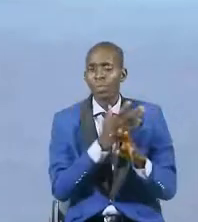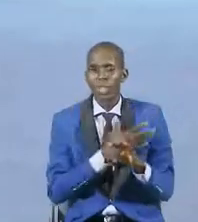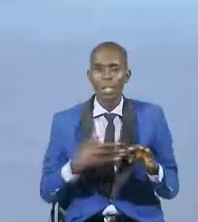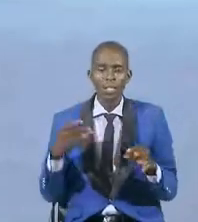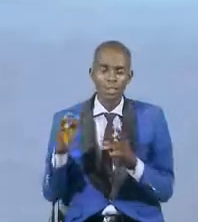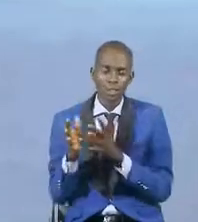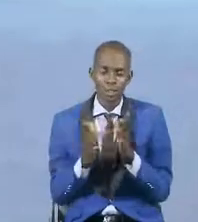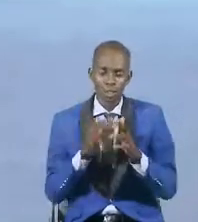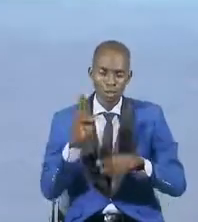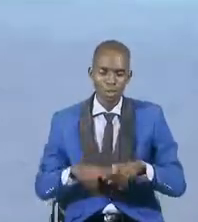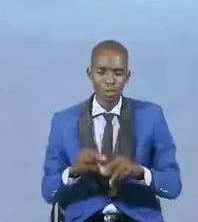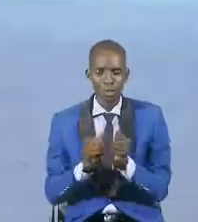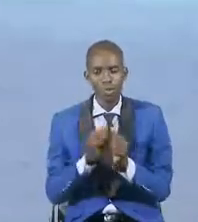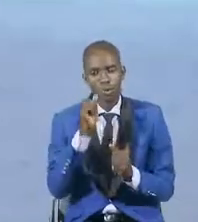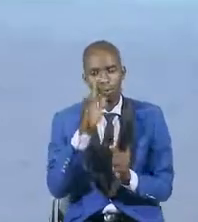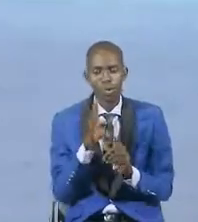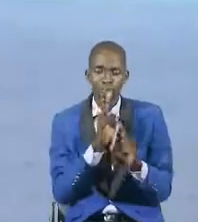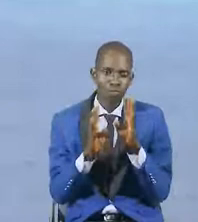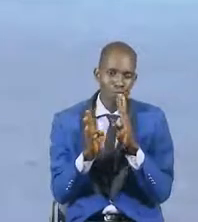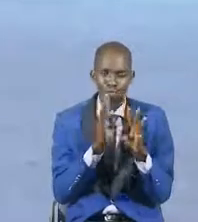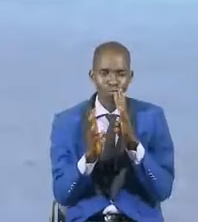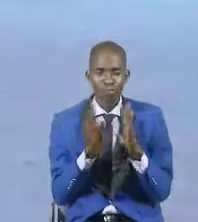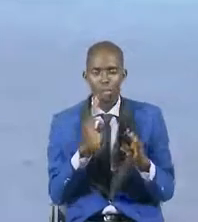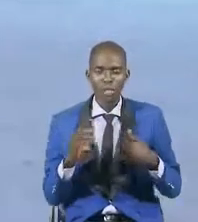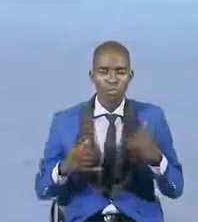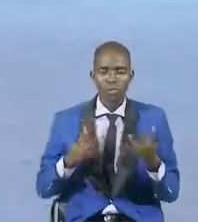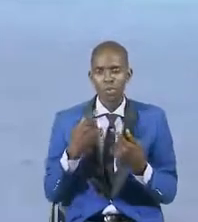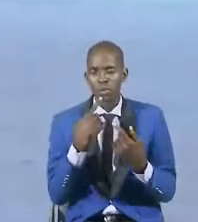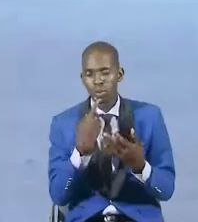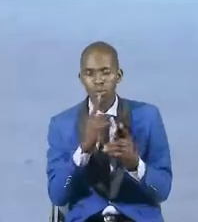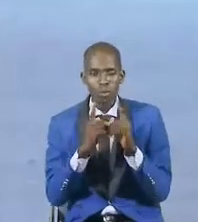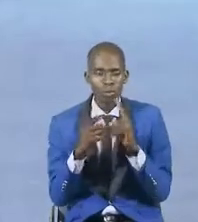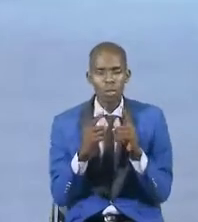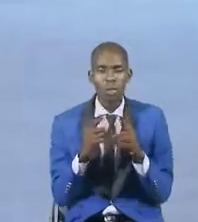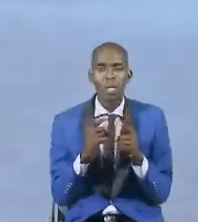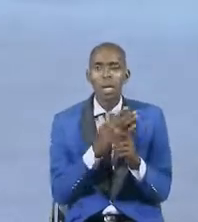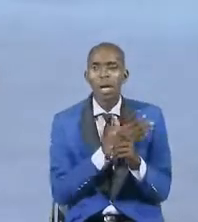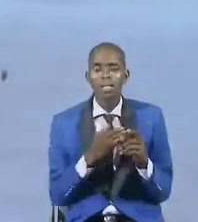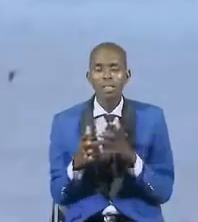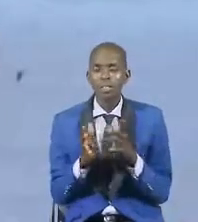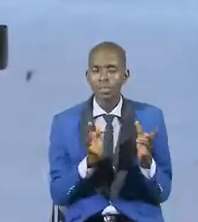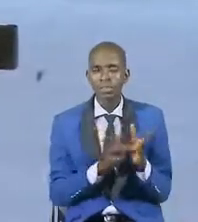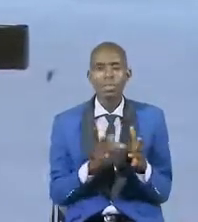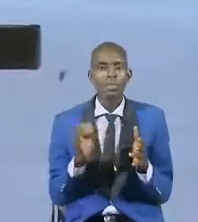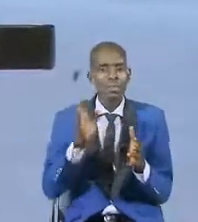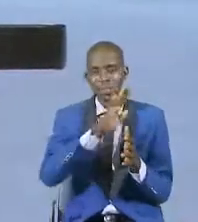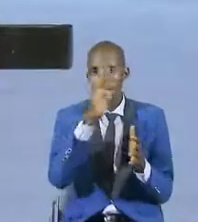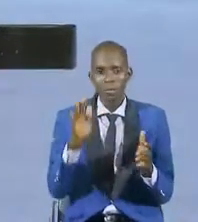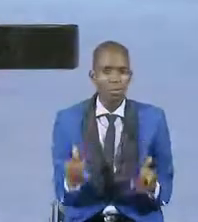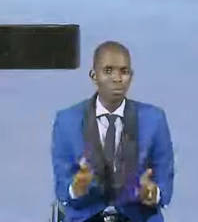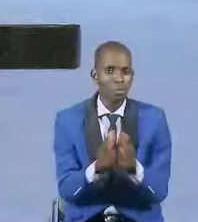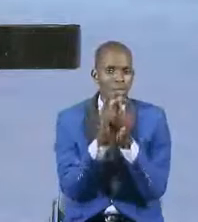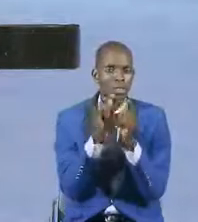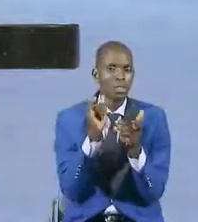Jean 4, Jésus lui a dit, va appeler ton mari. Vous rappelez-vous qu'ils ne se sont jamais rencontrés et Jésus ne